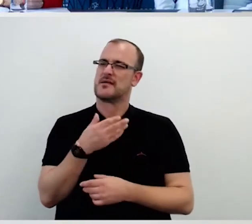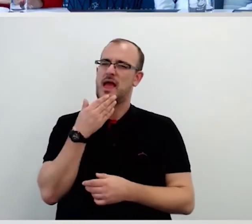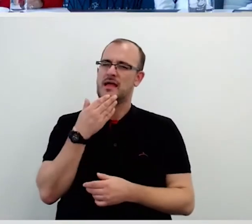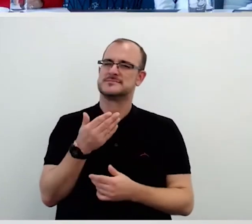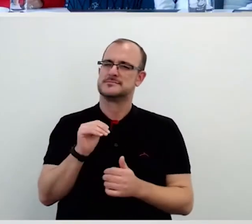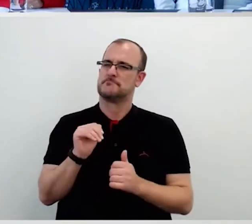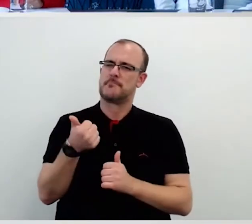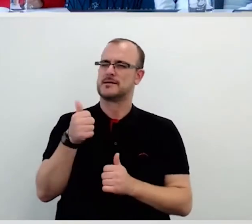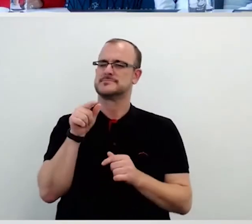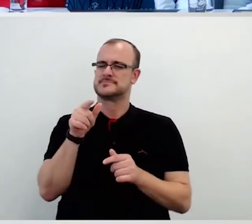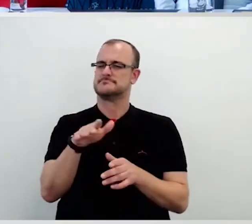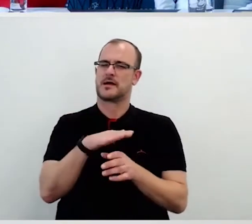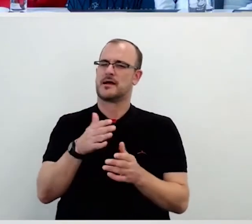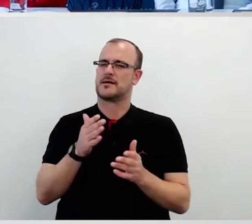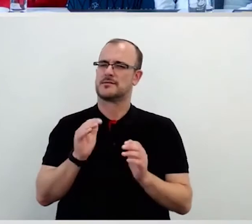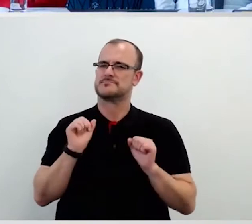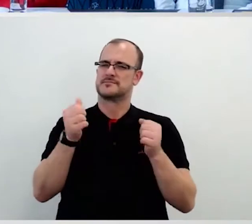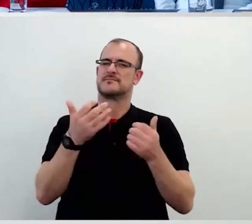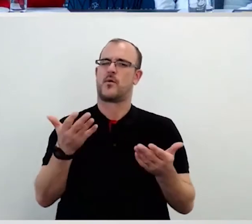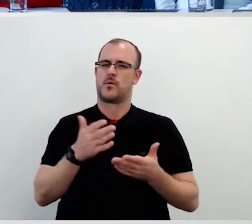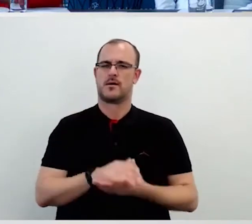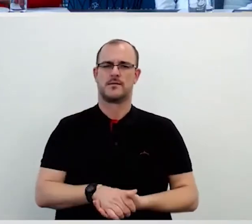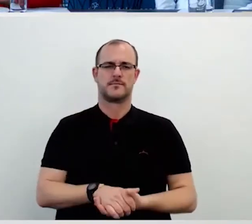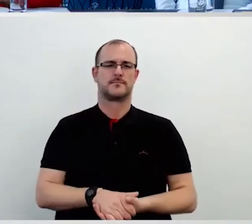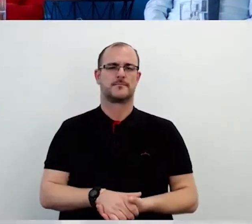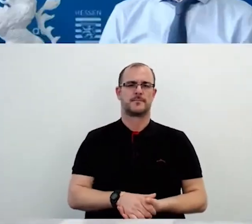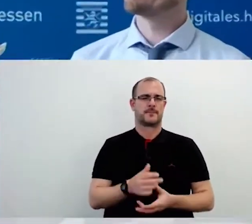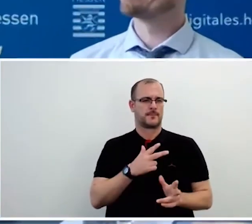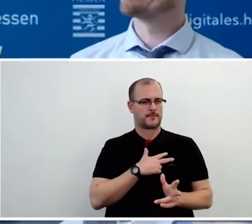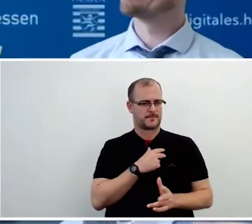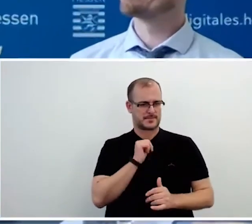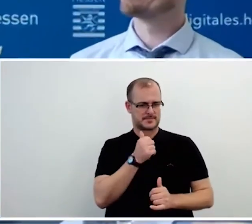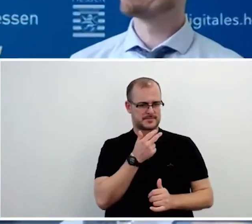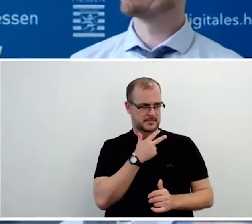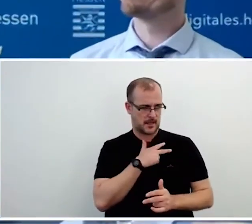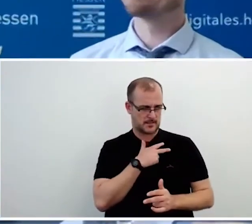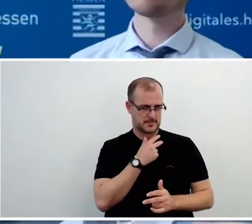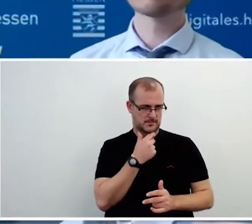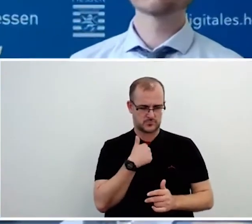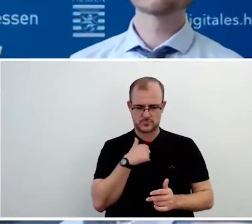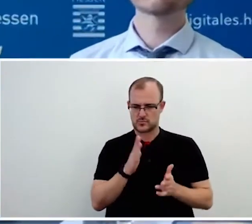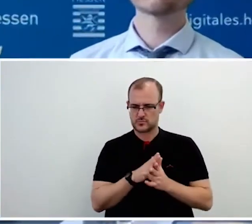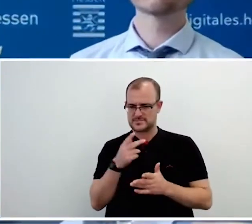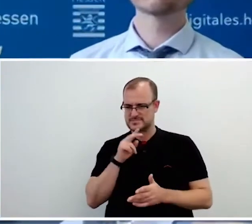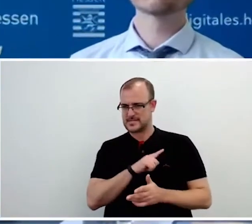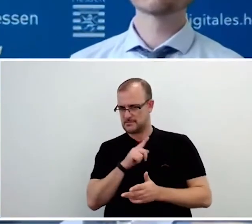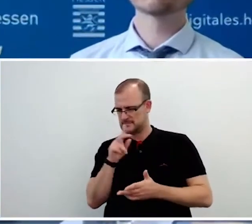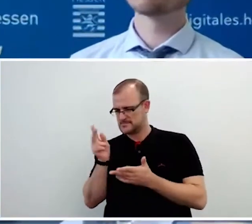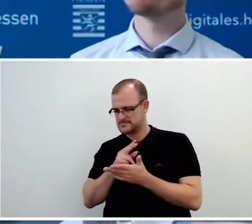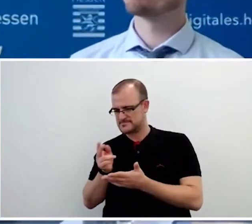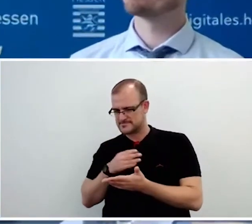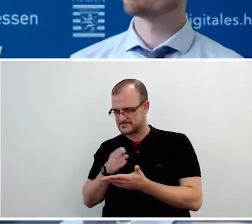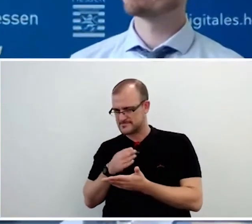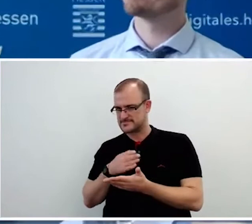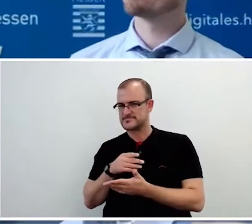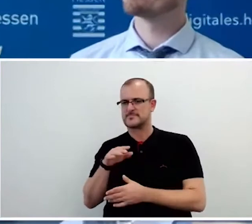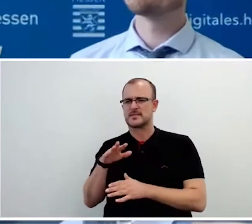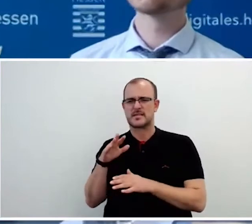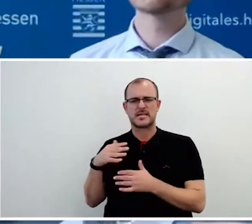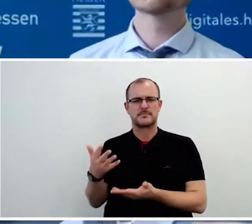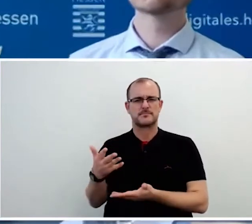am meisten? Also ich muss es jetzt ehrlich gesagt selber nochmal nachblättern, aber es